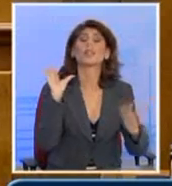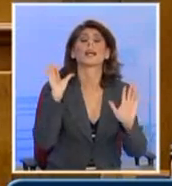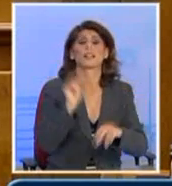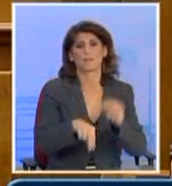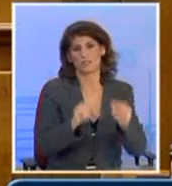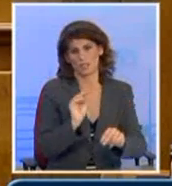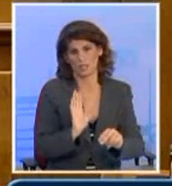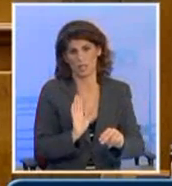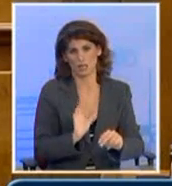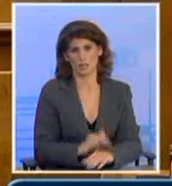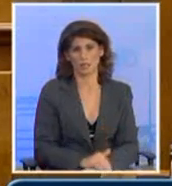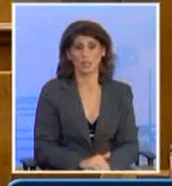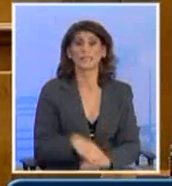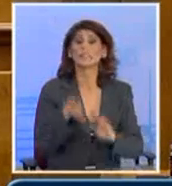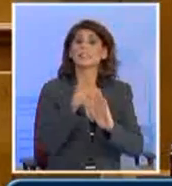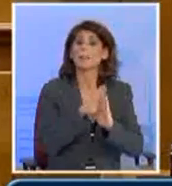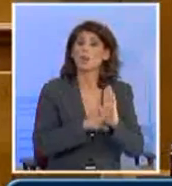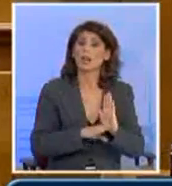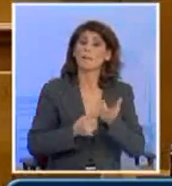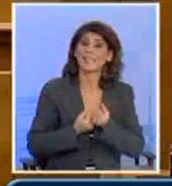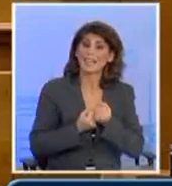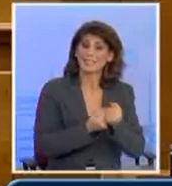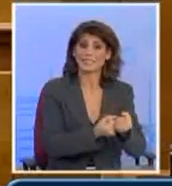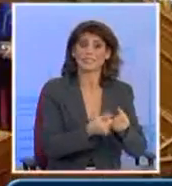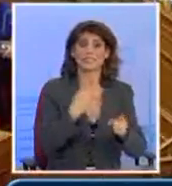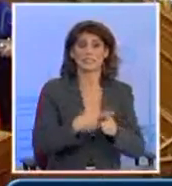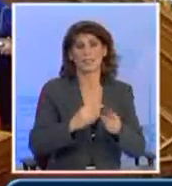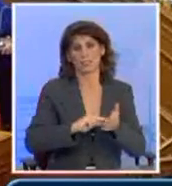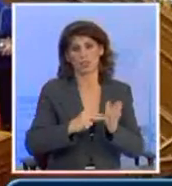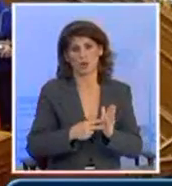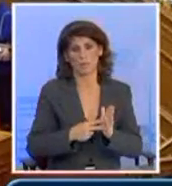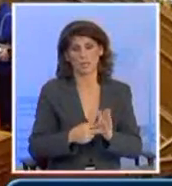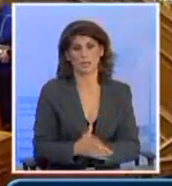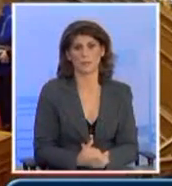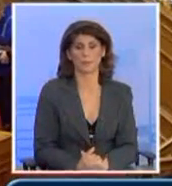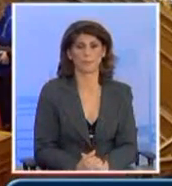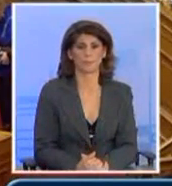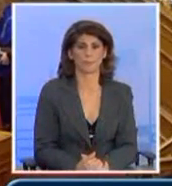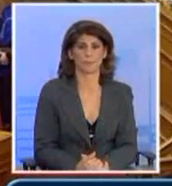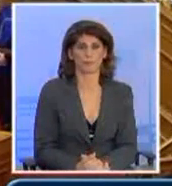καταψηφίστηκαν τα προγράμματα ενίσχυσης της ελληνικής οικονομίας.